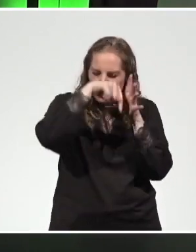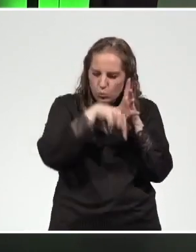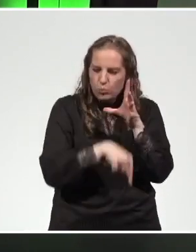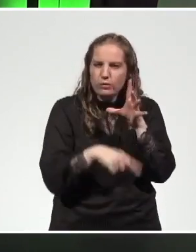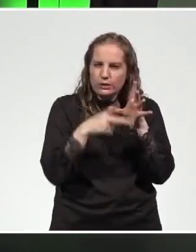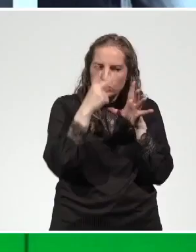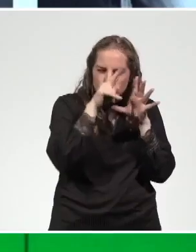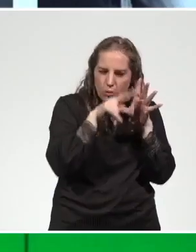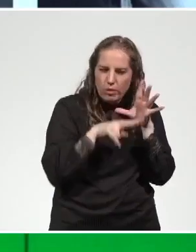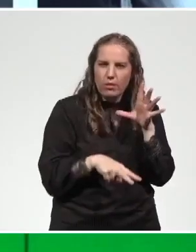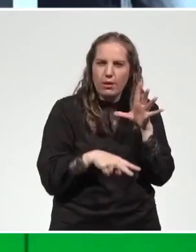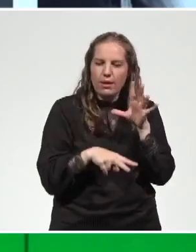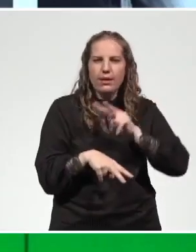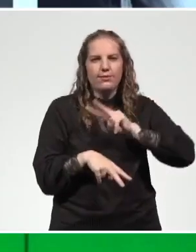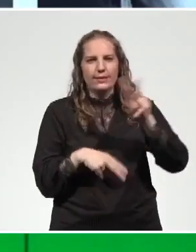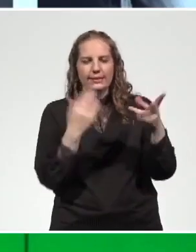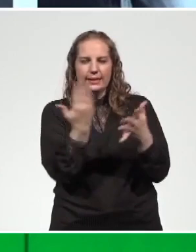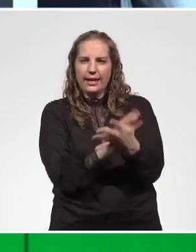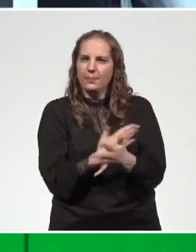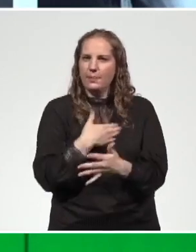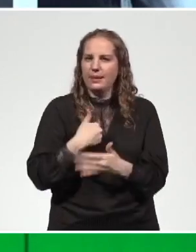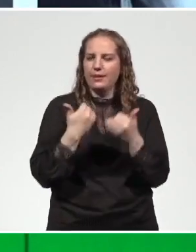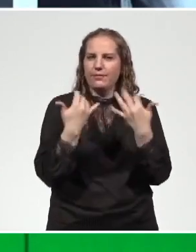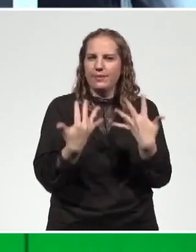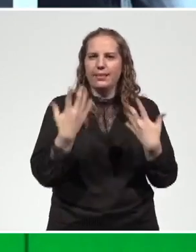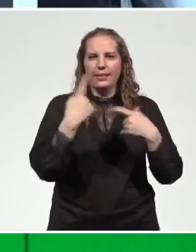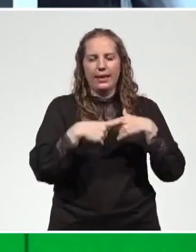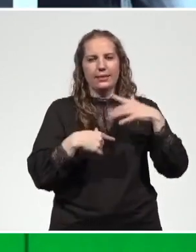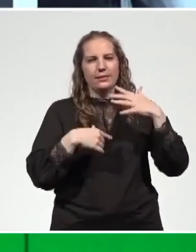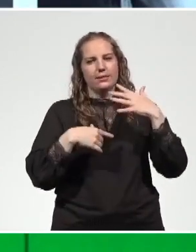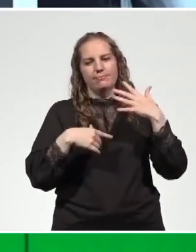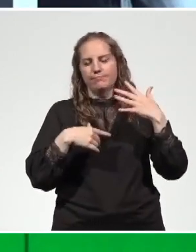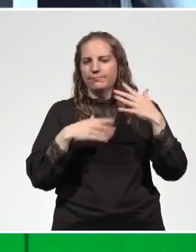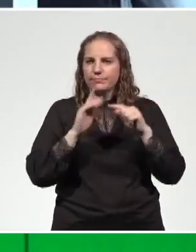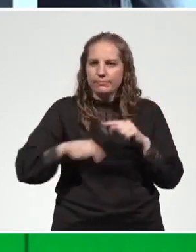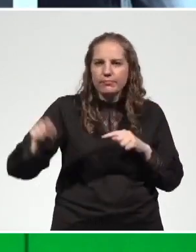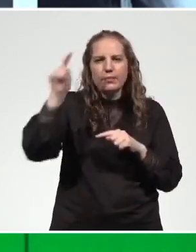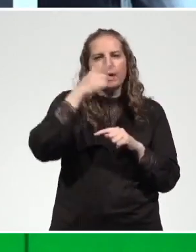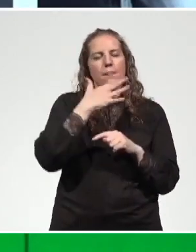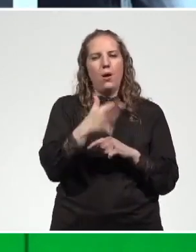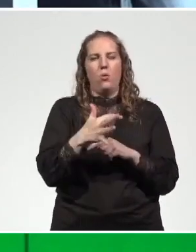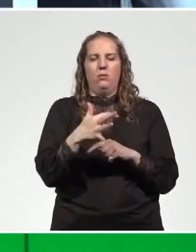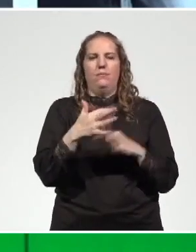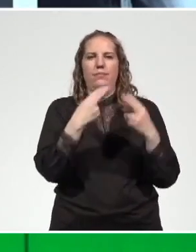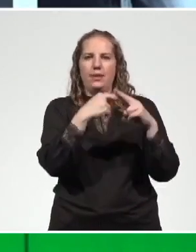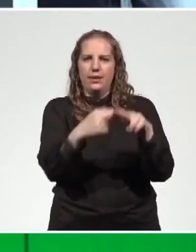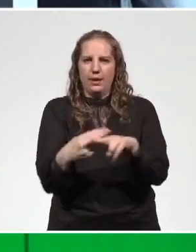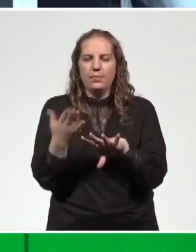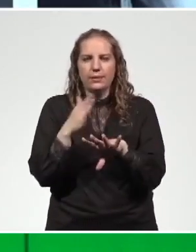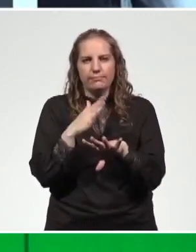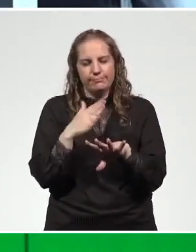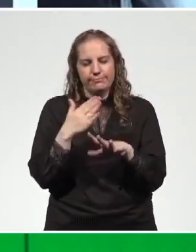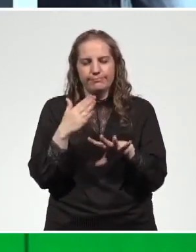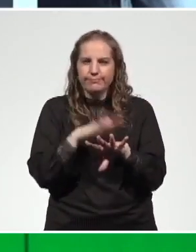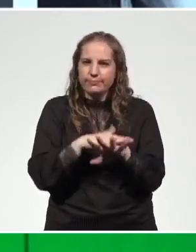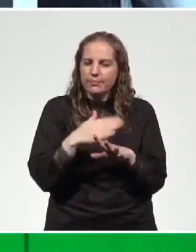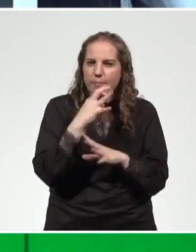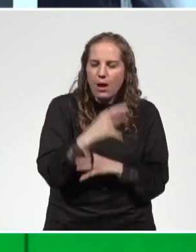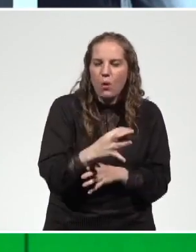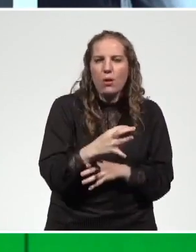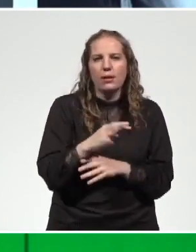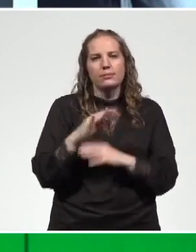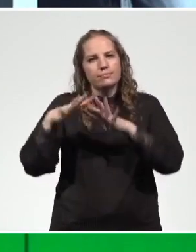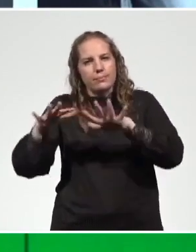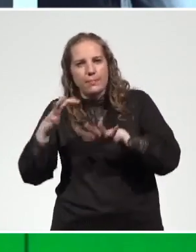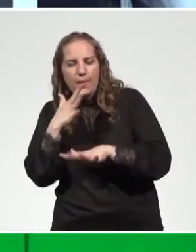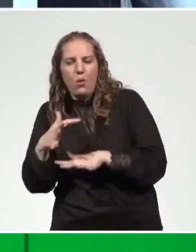það hvað Vinstri græn vilja þegar kemur að byggðamálum, jafnréttismálum, sjávarútismálum,